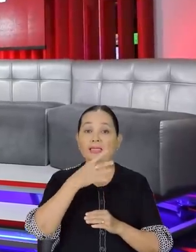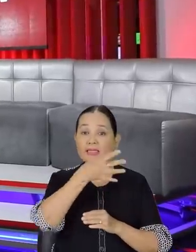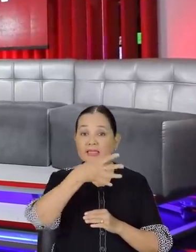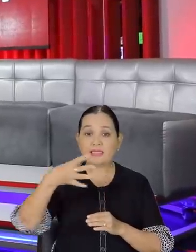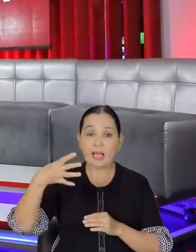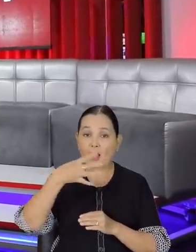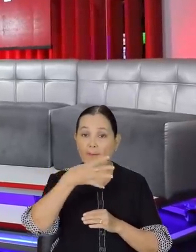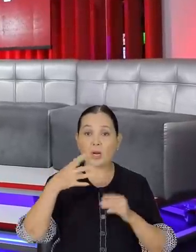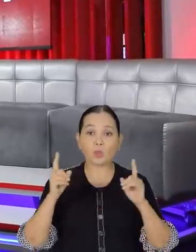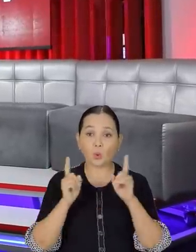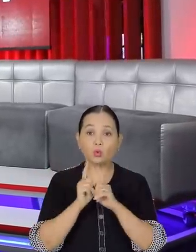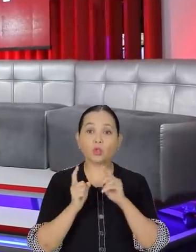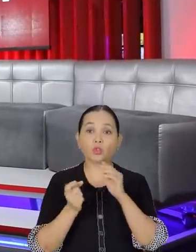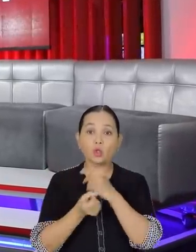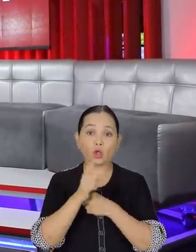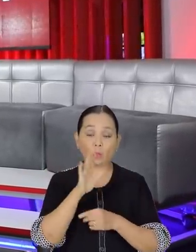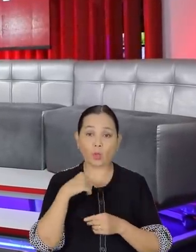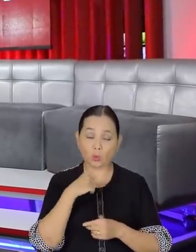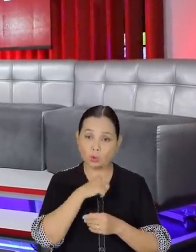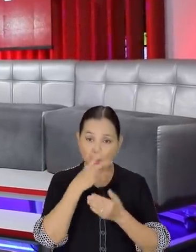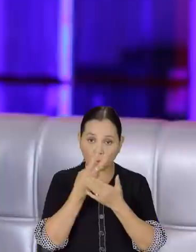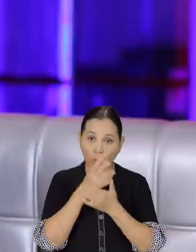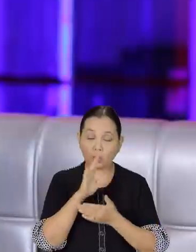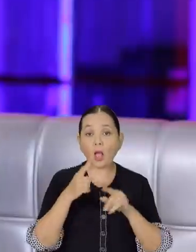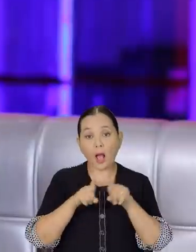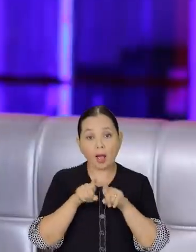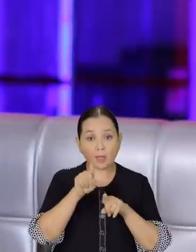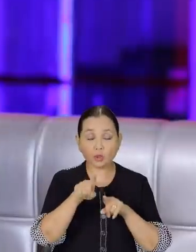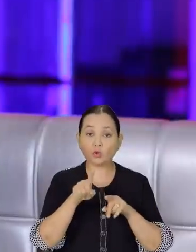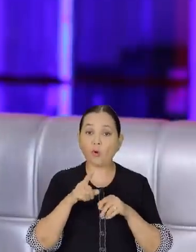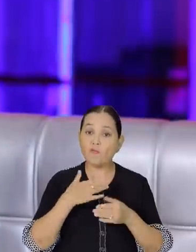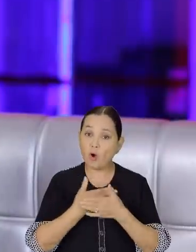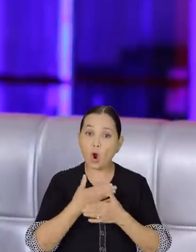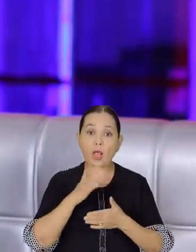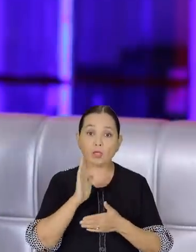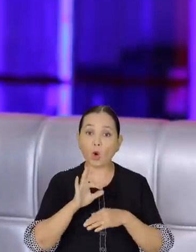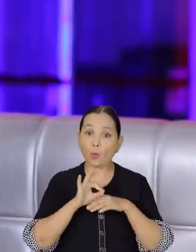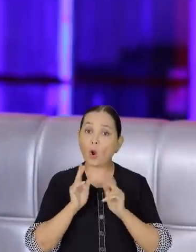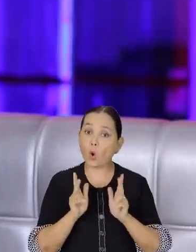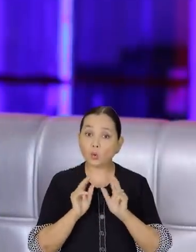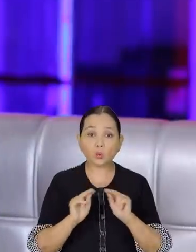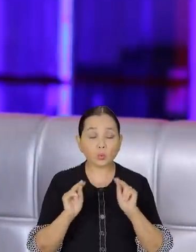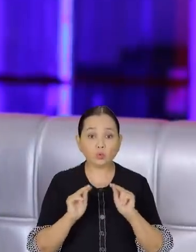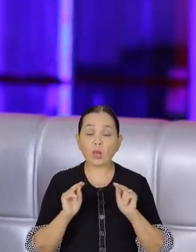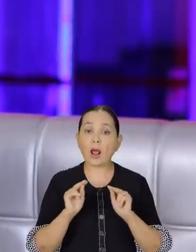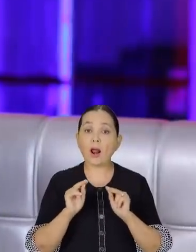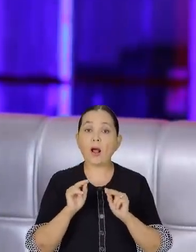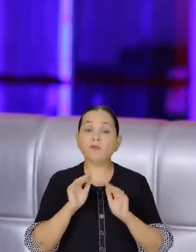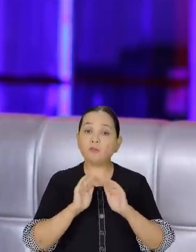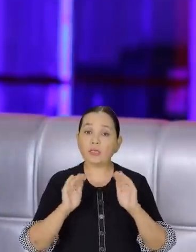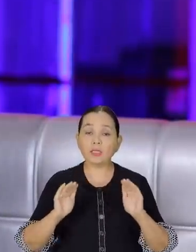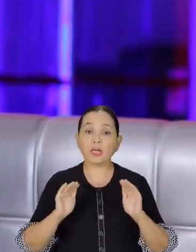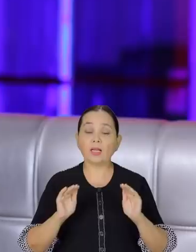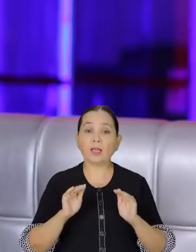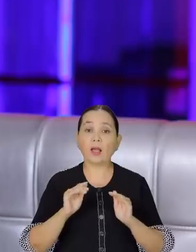chiziqlaridagi to'qnashuv sodir bo'lganini o'zingiz ko'rdingiz. Ana shu joyda faoliyat olib borayotgan o'qituvchilar, farzandlarini